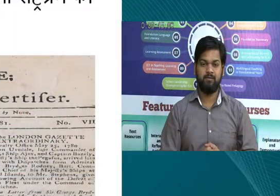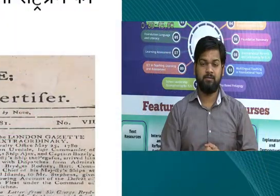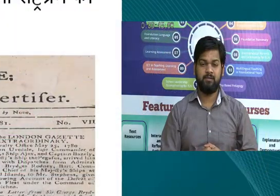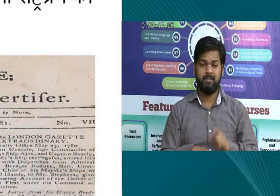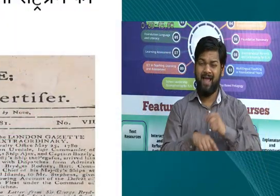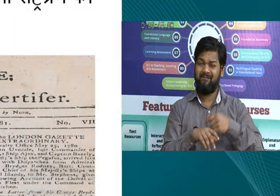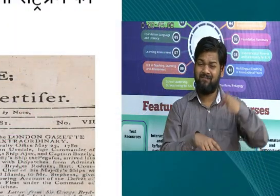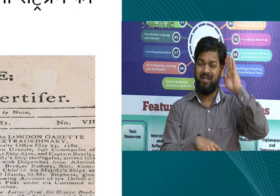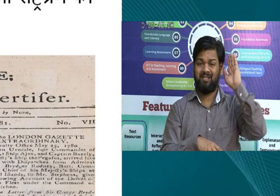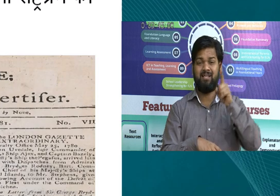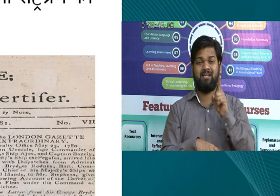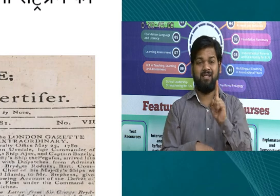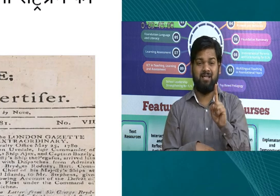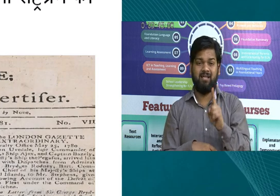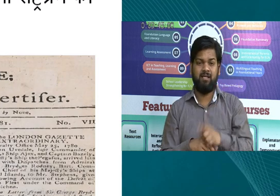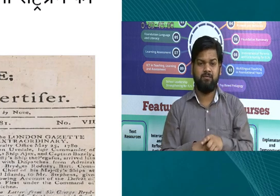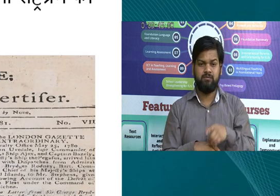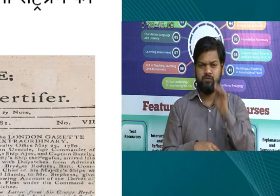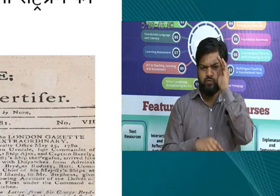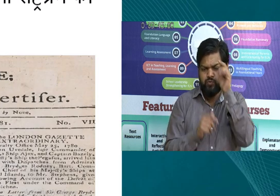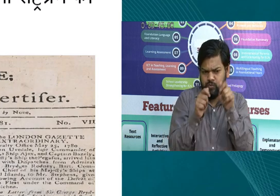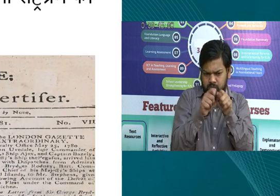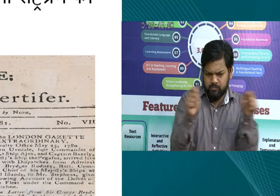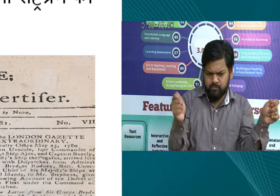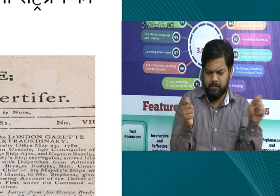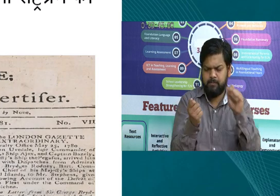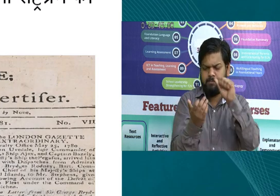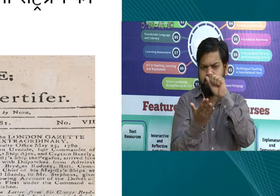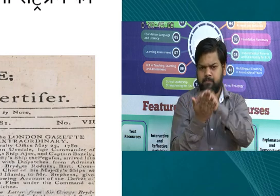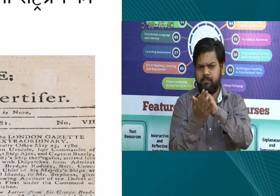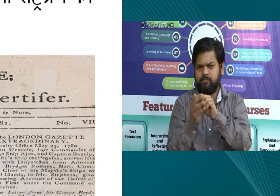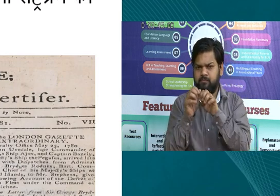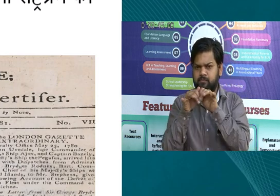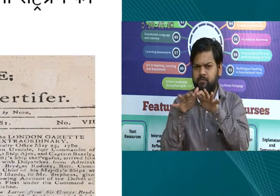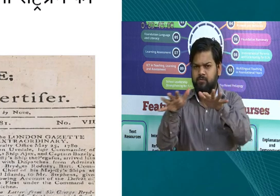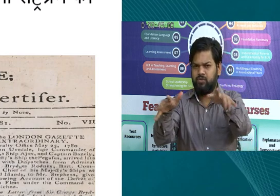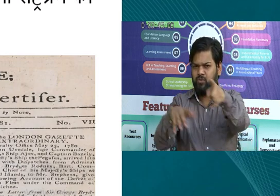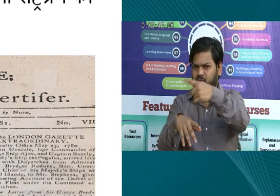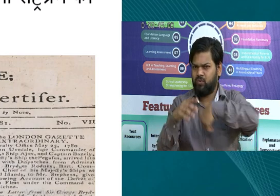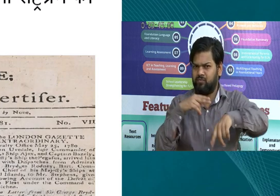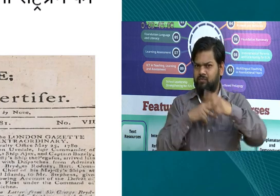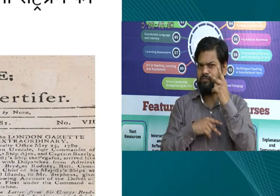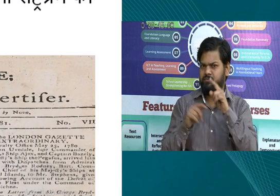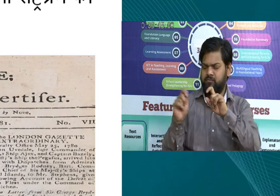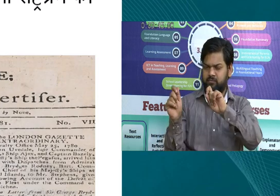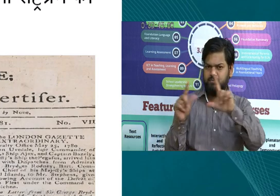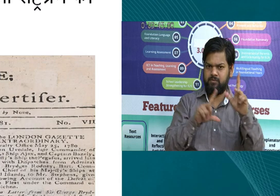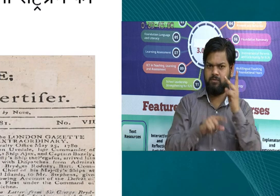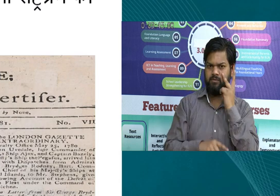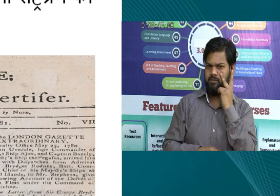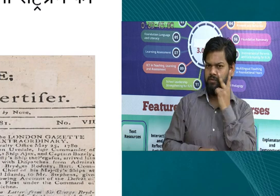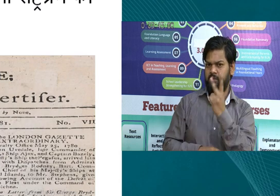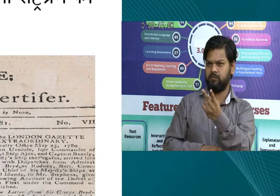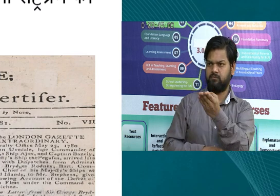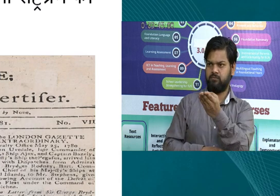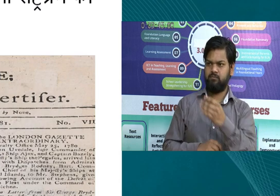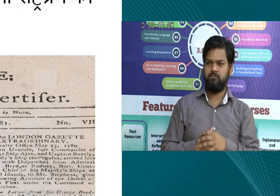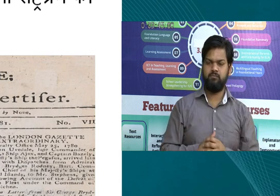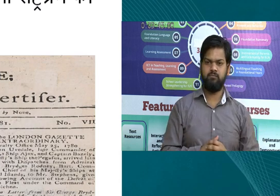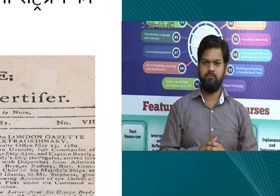करता था उसकी छपाई कितनी पुरानी हुआ करती थी कितनी जो उसकी कैलीग्राफी के तरीके से उसकी प्रिंटिंग हुआ करती थी जैसा की अभी